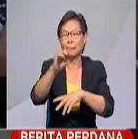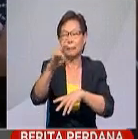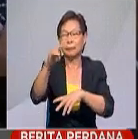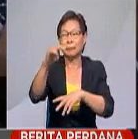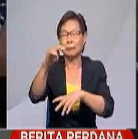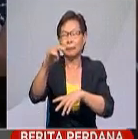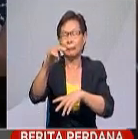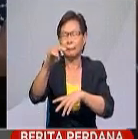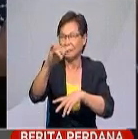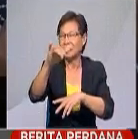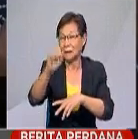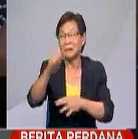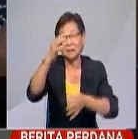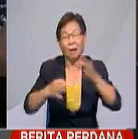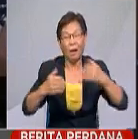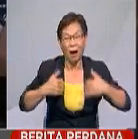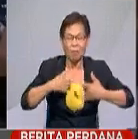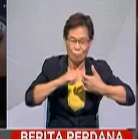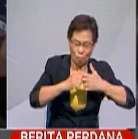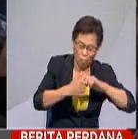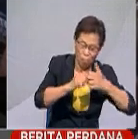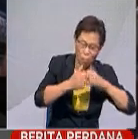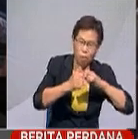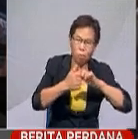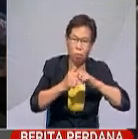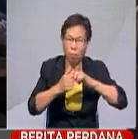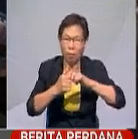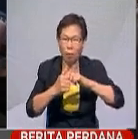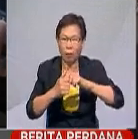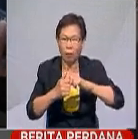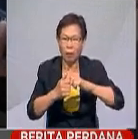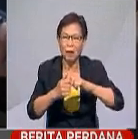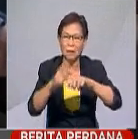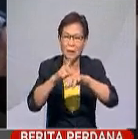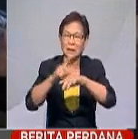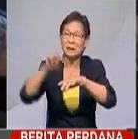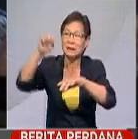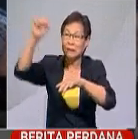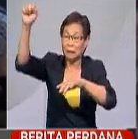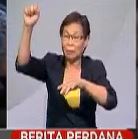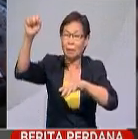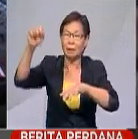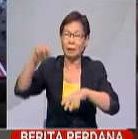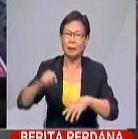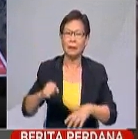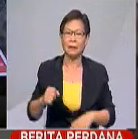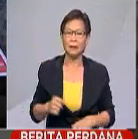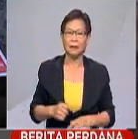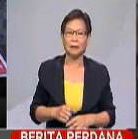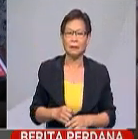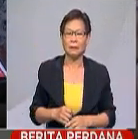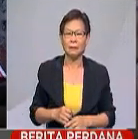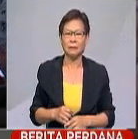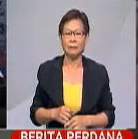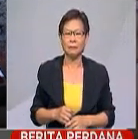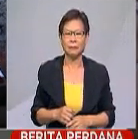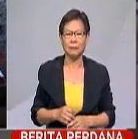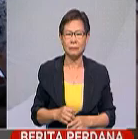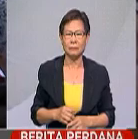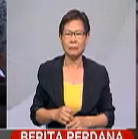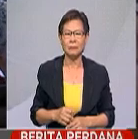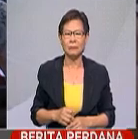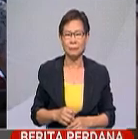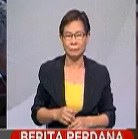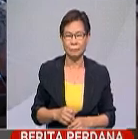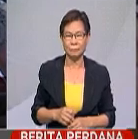yang mungkin tersendiri di dekat Sabah dan juga di Kimanis sendirilah, ya.